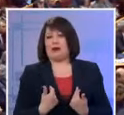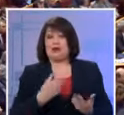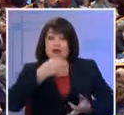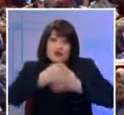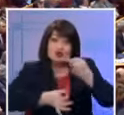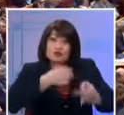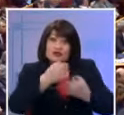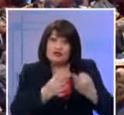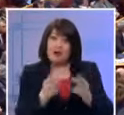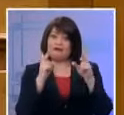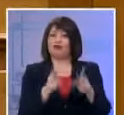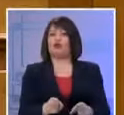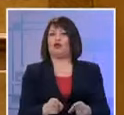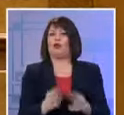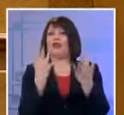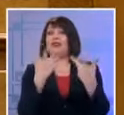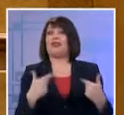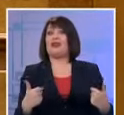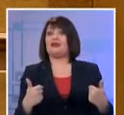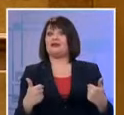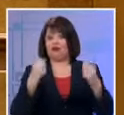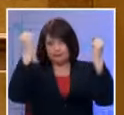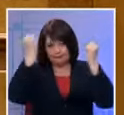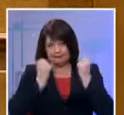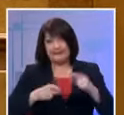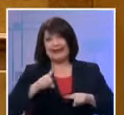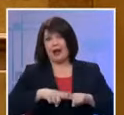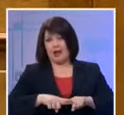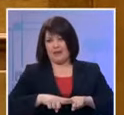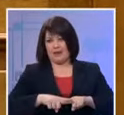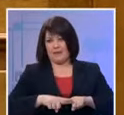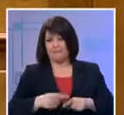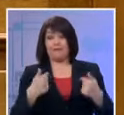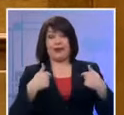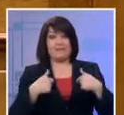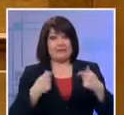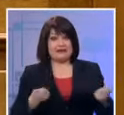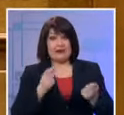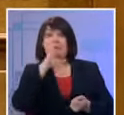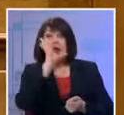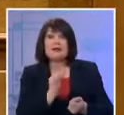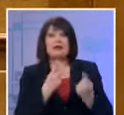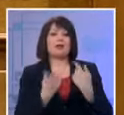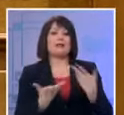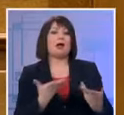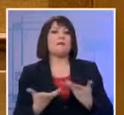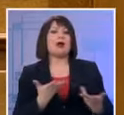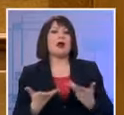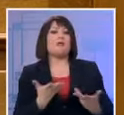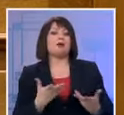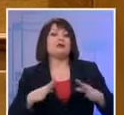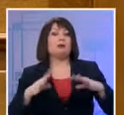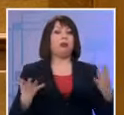και εσείς να το κόψετε, γιατί βλάπτει σοβαρά την υγεία της χώρας. Εμείς κάναμε αληθινή διαπραγμάτευση, χωρίς